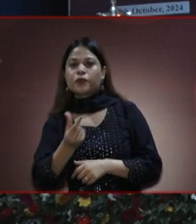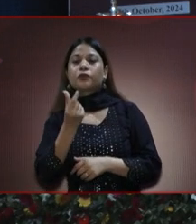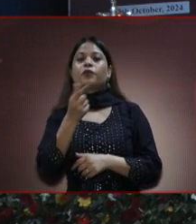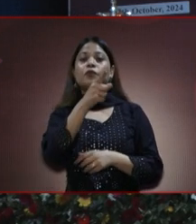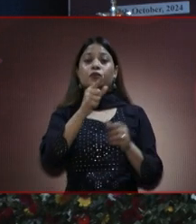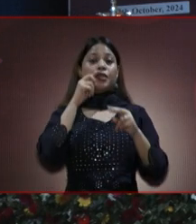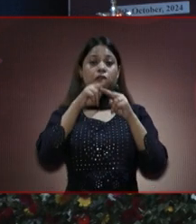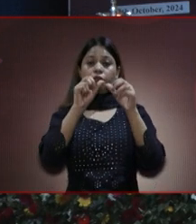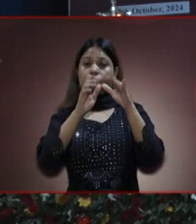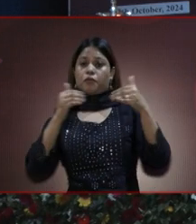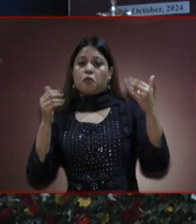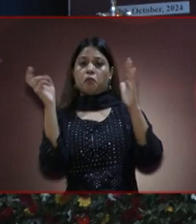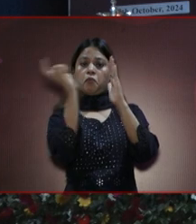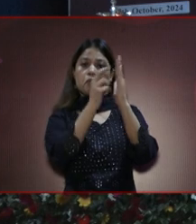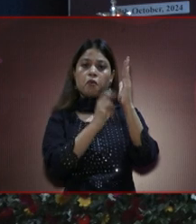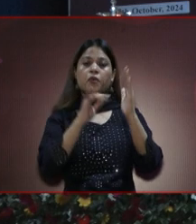जाएंगे वो है